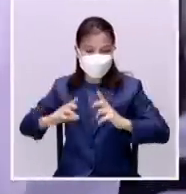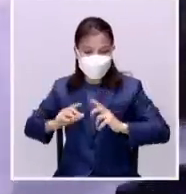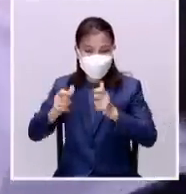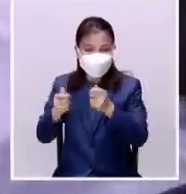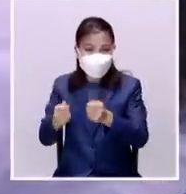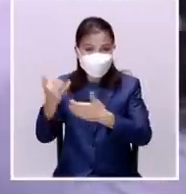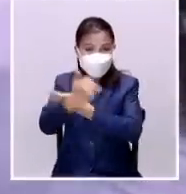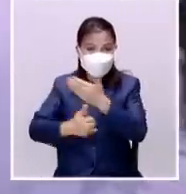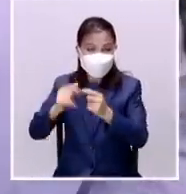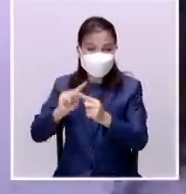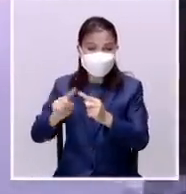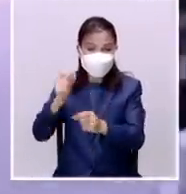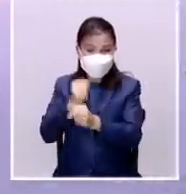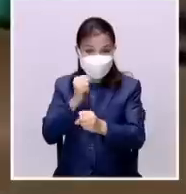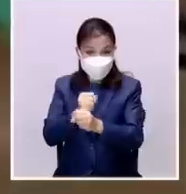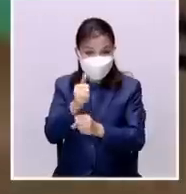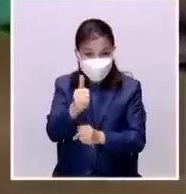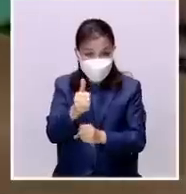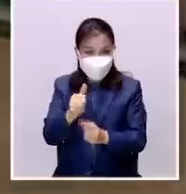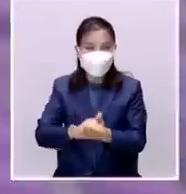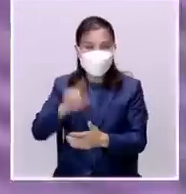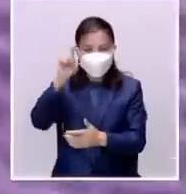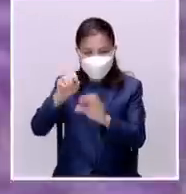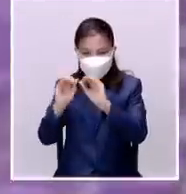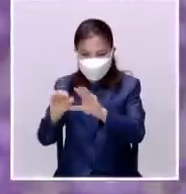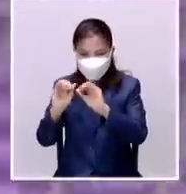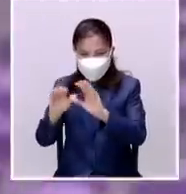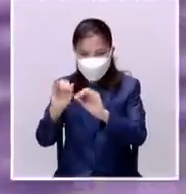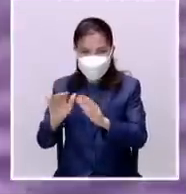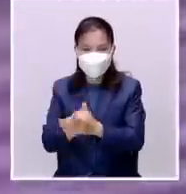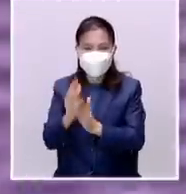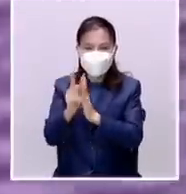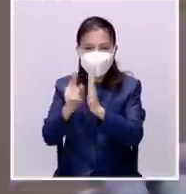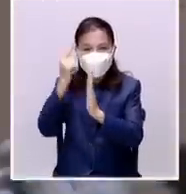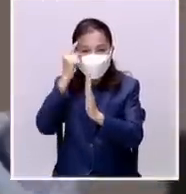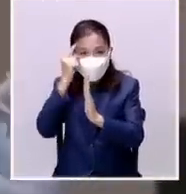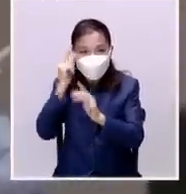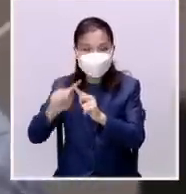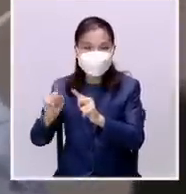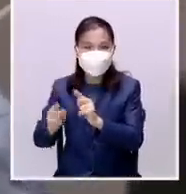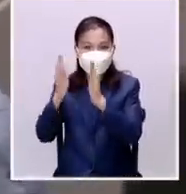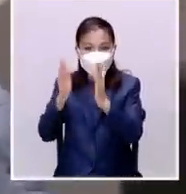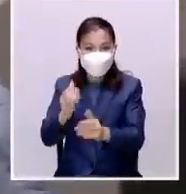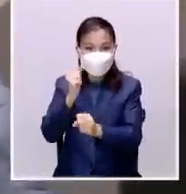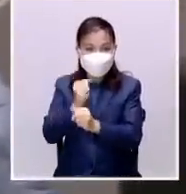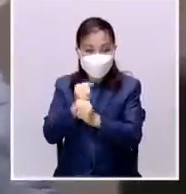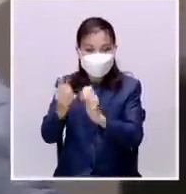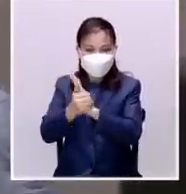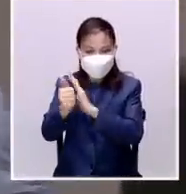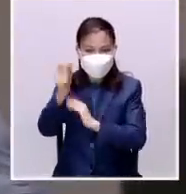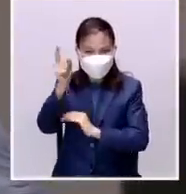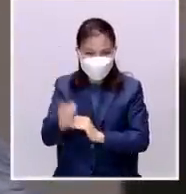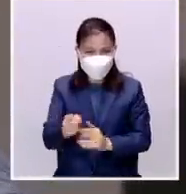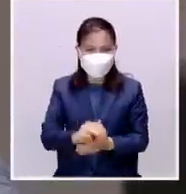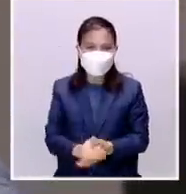กับหลายๆประเทศนำไปผลิตในประเทศได้มันก็ต้องมีการถ่ายทอดเทคโนโลยีความรู้แล้วก็แต่ละประเทศก็ต้องมีบุคลากรที่เชี่ยวชาญด้วยเพราะฉะนั้นย